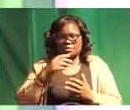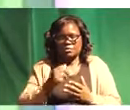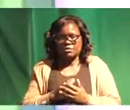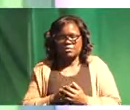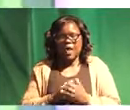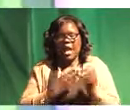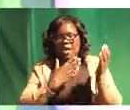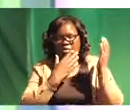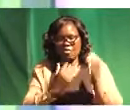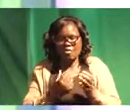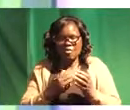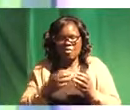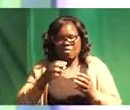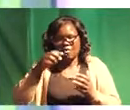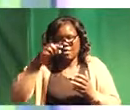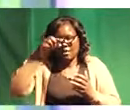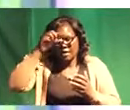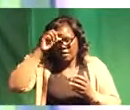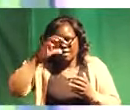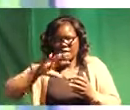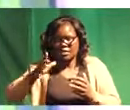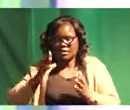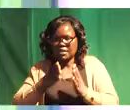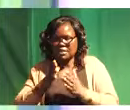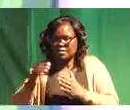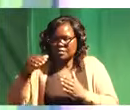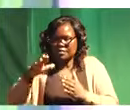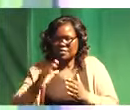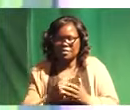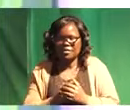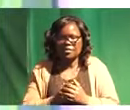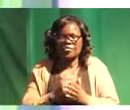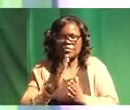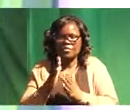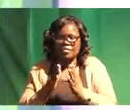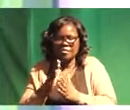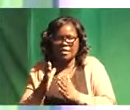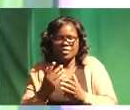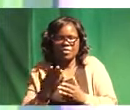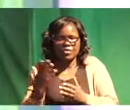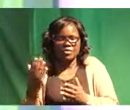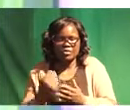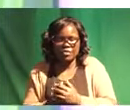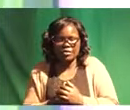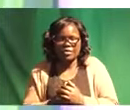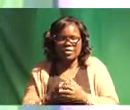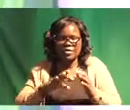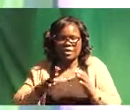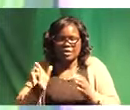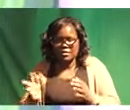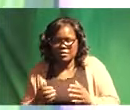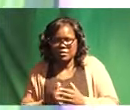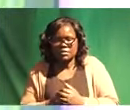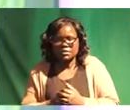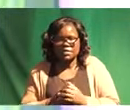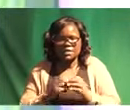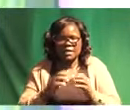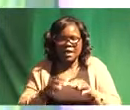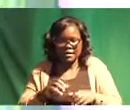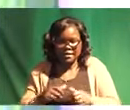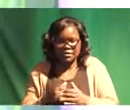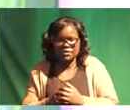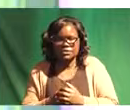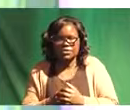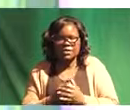I hope Madam Governor, wewe na County Assembly yako mumepanga hiyo maneno ya County Aggregation